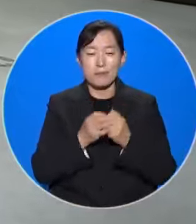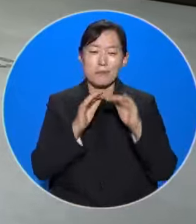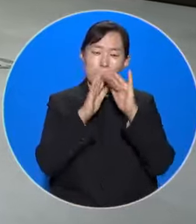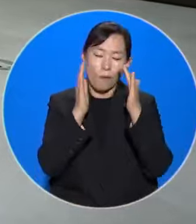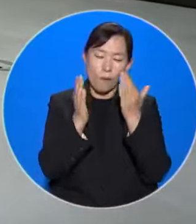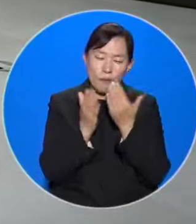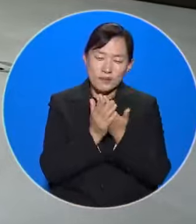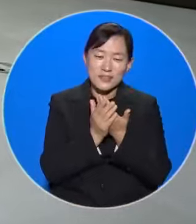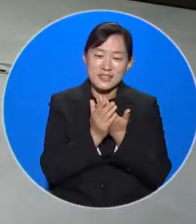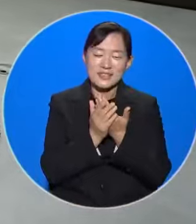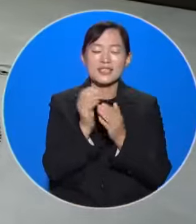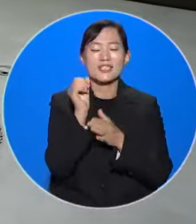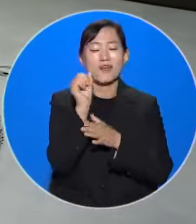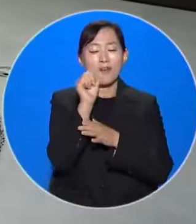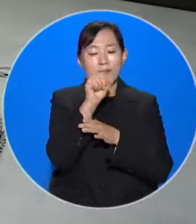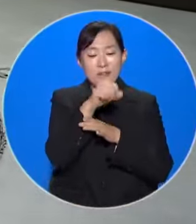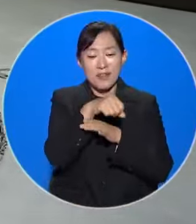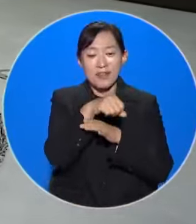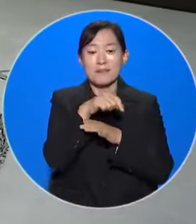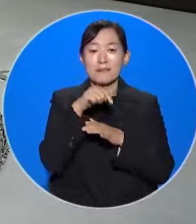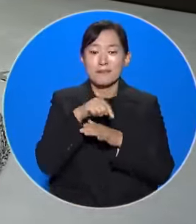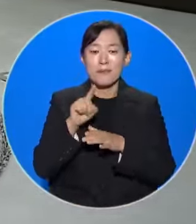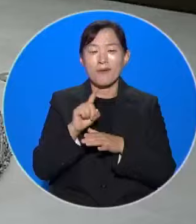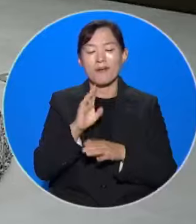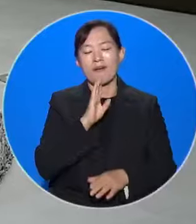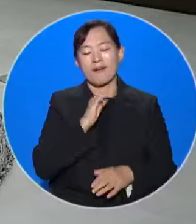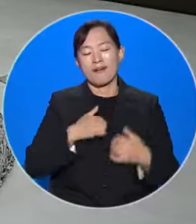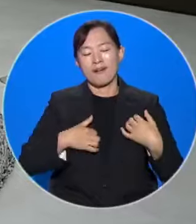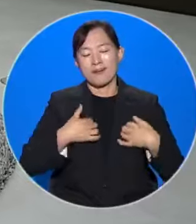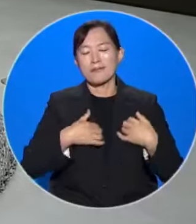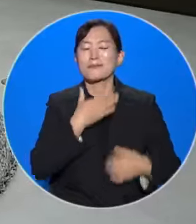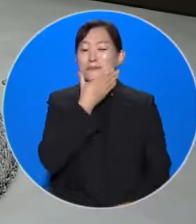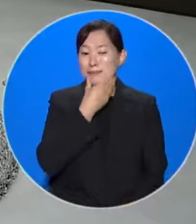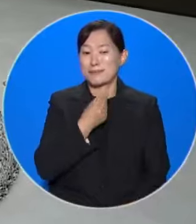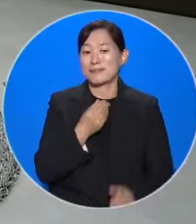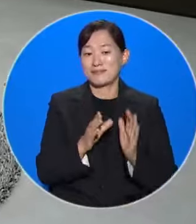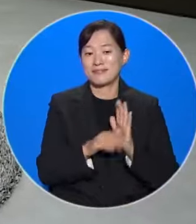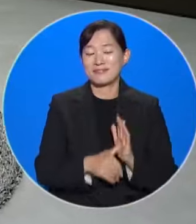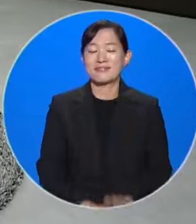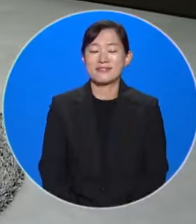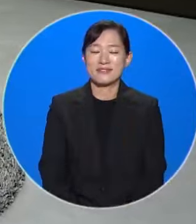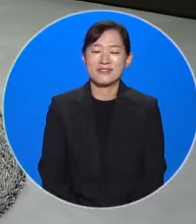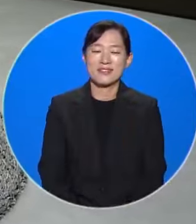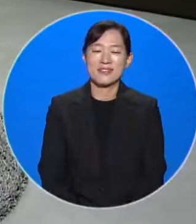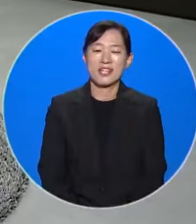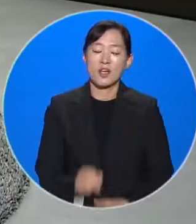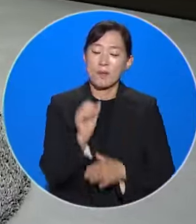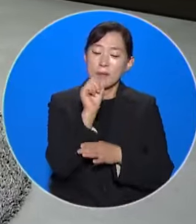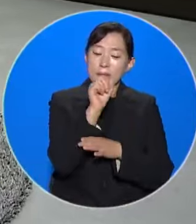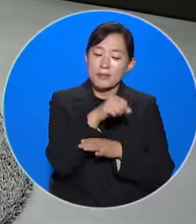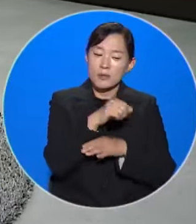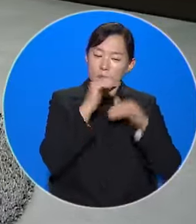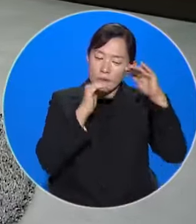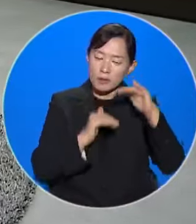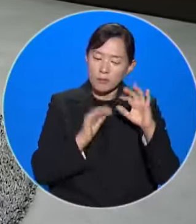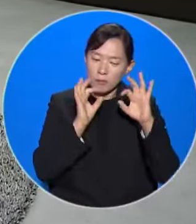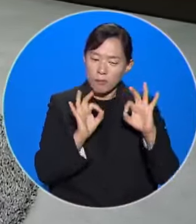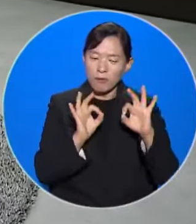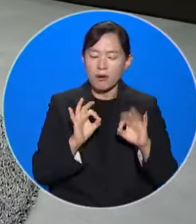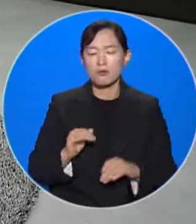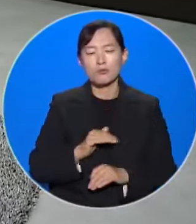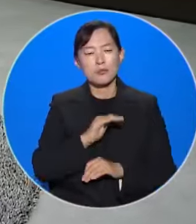모든 열정이 결실을 맺는 순간은 이루 말할 수 없는 행복을 가져다 줍니다. 열매를 맺는 과정을 보며